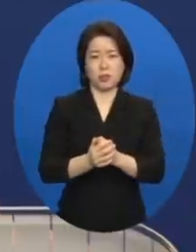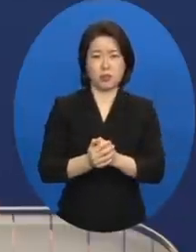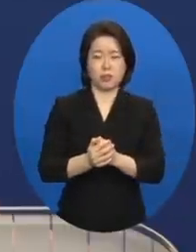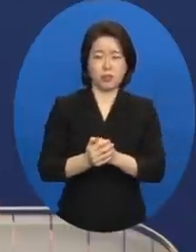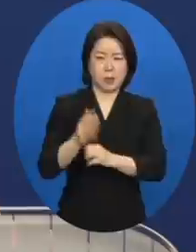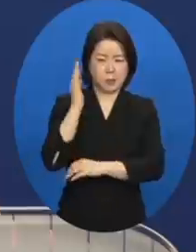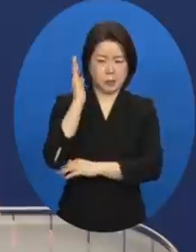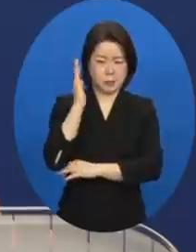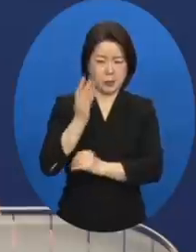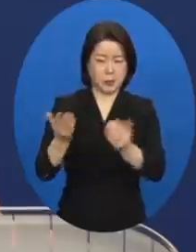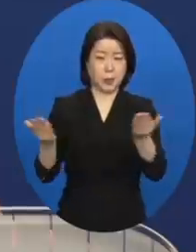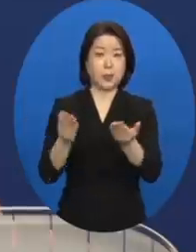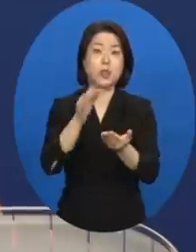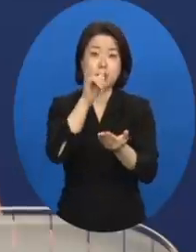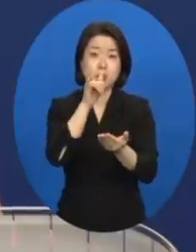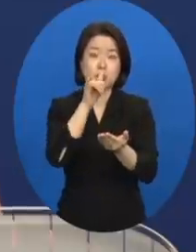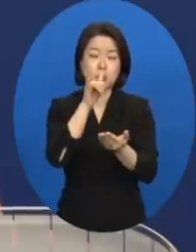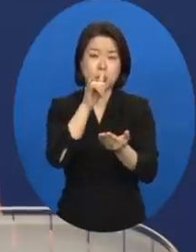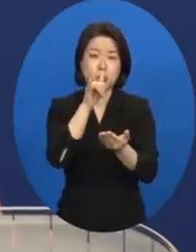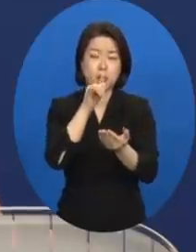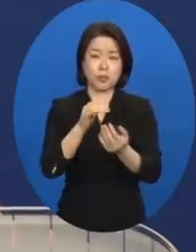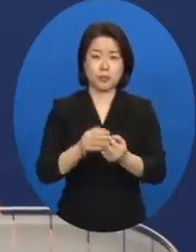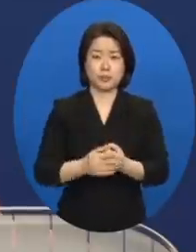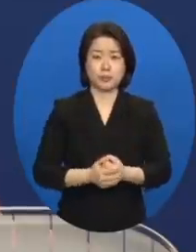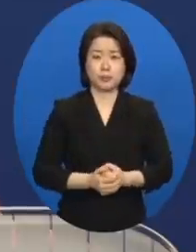사역을 했어요.